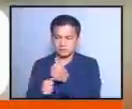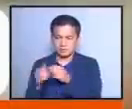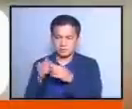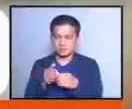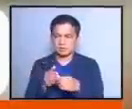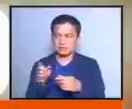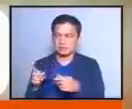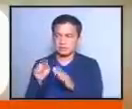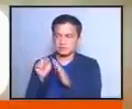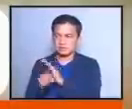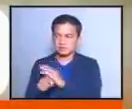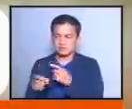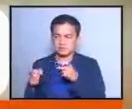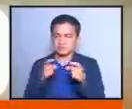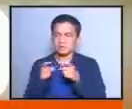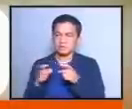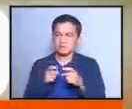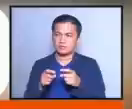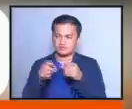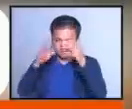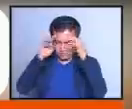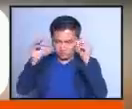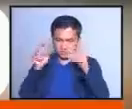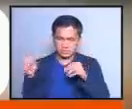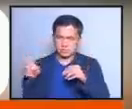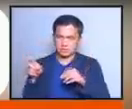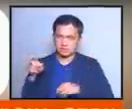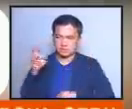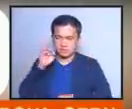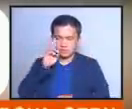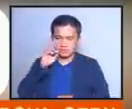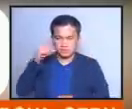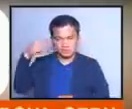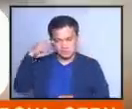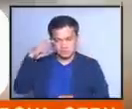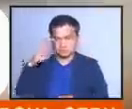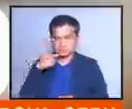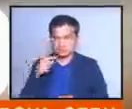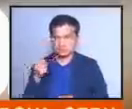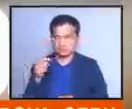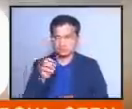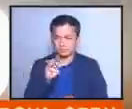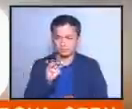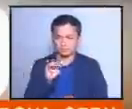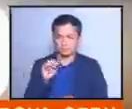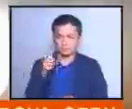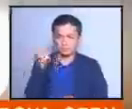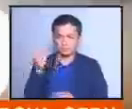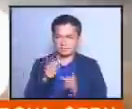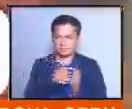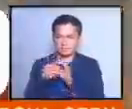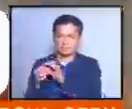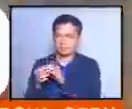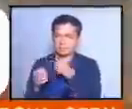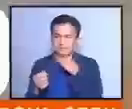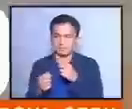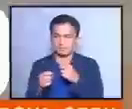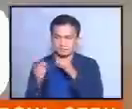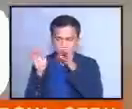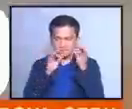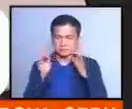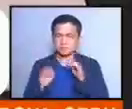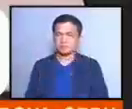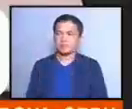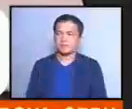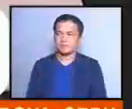pamumuno, napatay sa operasyon ang mayor doon na si Reynaldo Parohinog at 14 na iba pang konektado umano sa iligal na